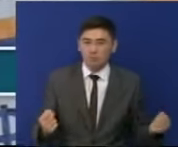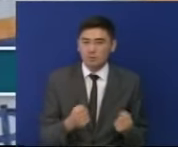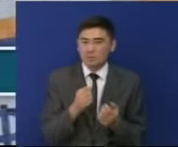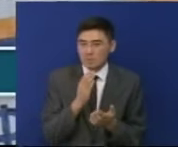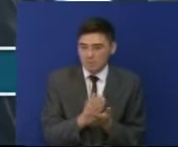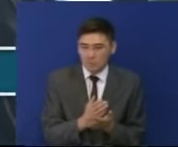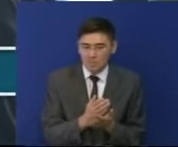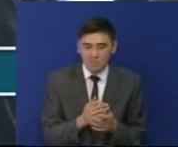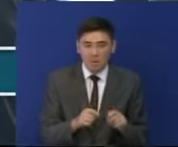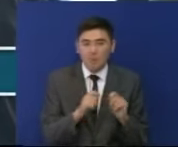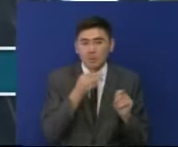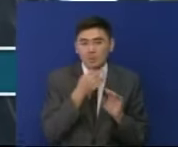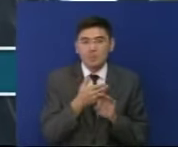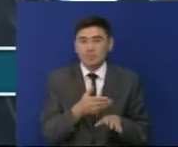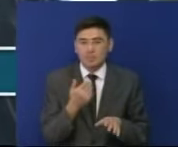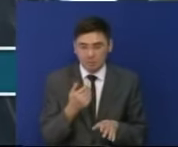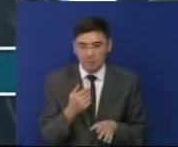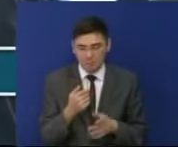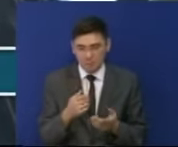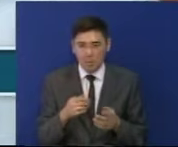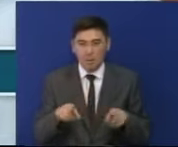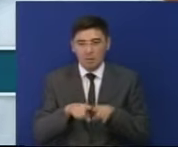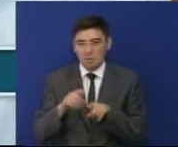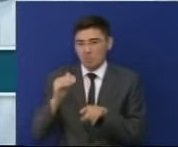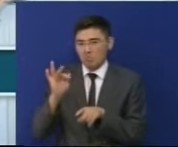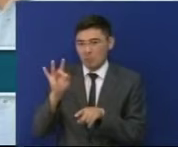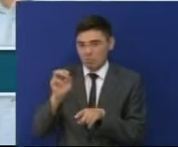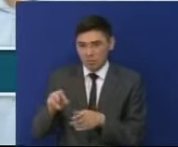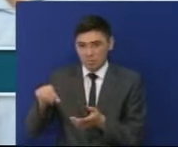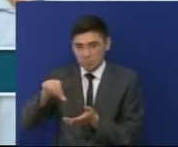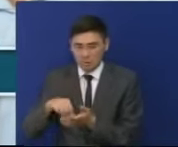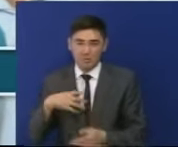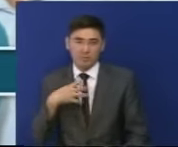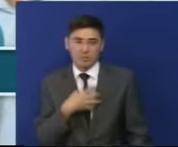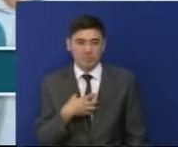начала своего дела участие в таких форумах очень важно.